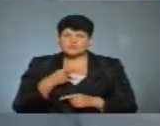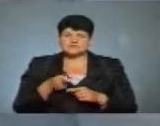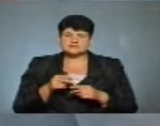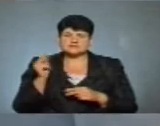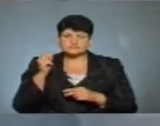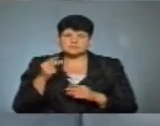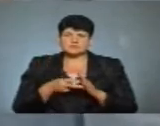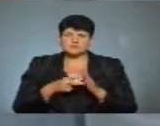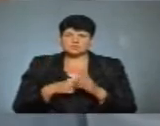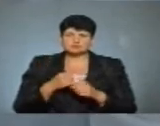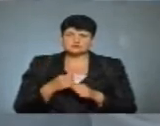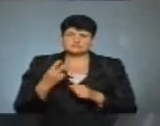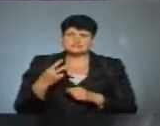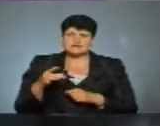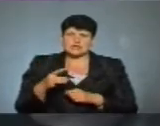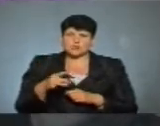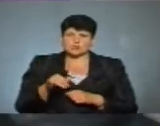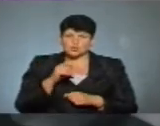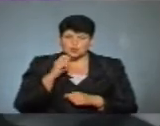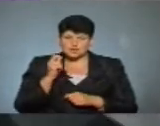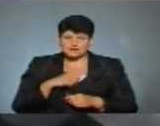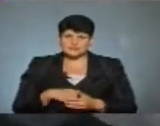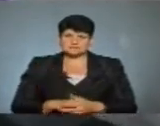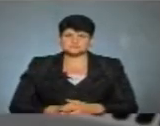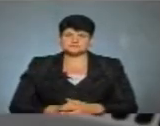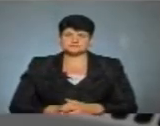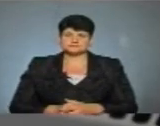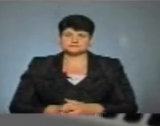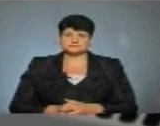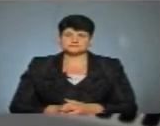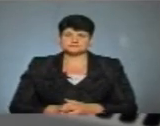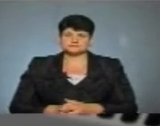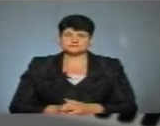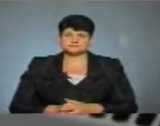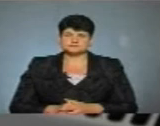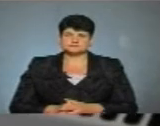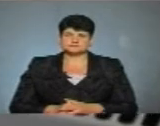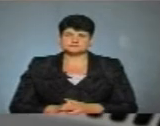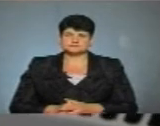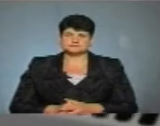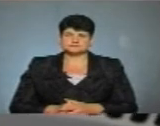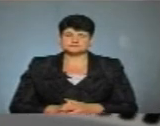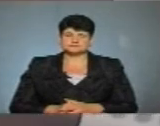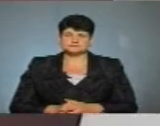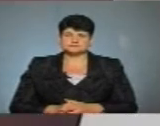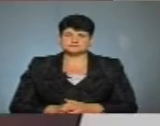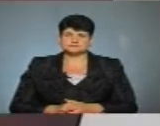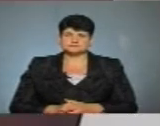ще у 20 регіонах України. Анастасія Чичко, Марта Журавель. Новини на Суспільному. Тернопіль.